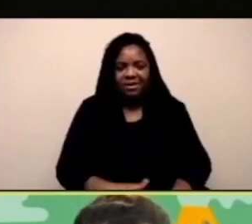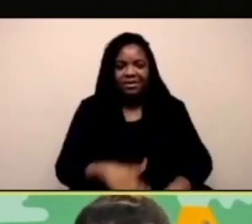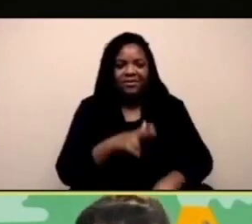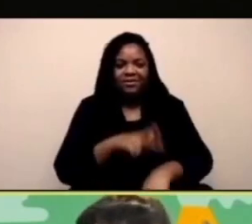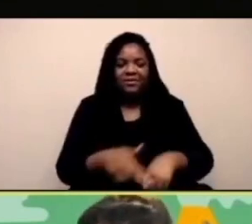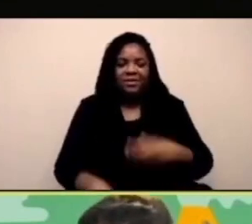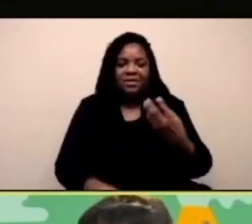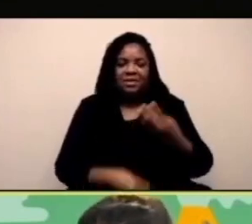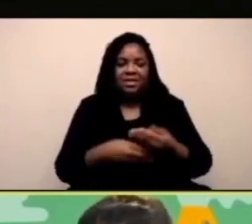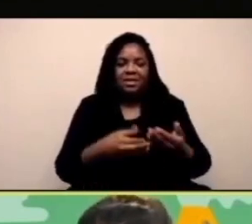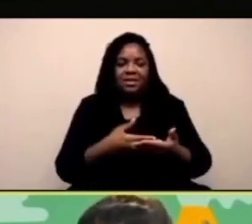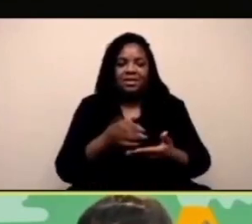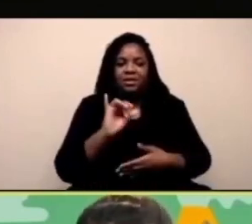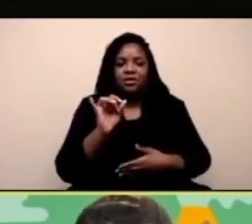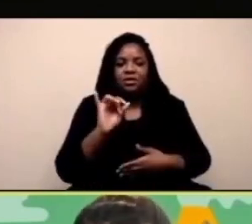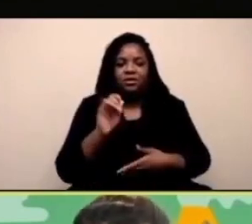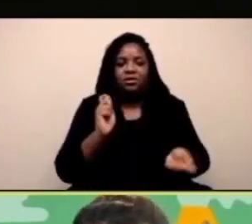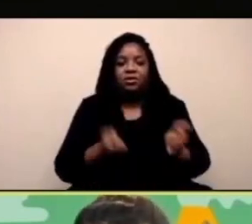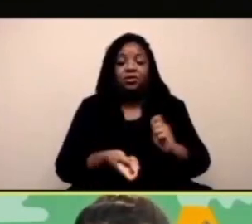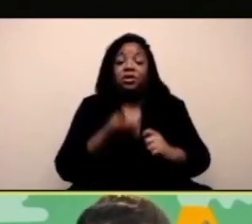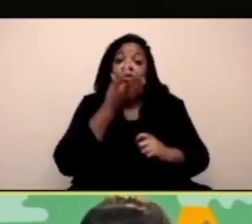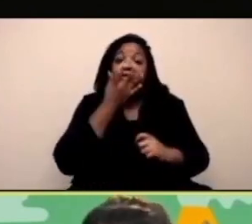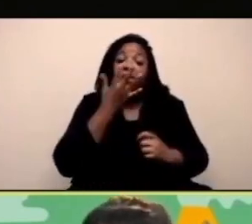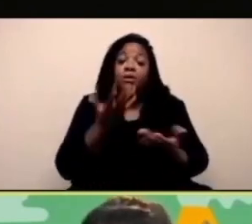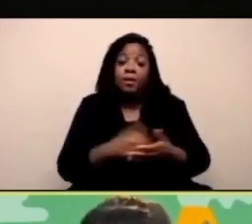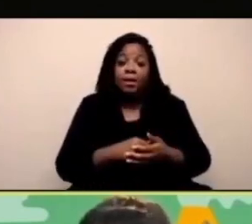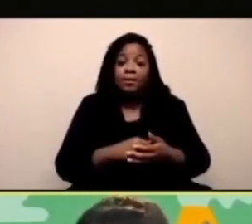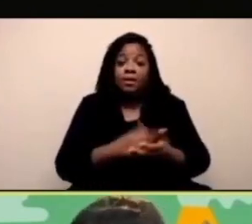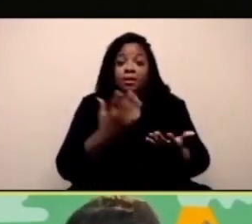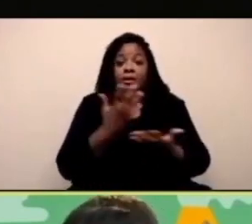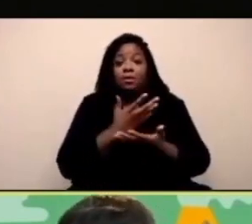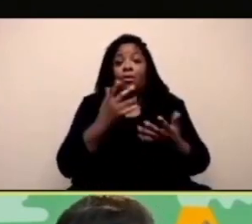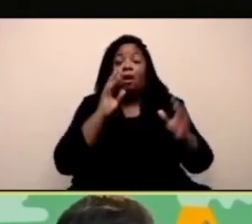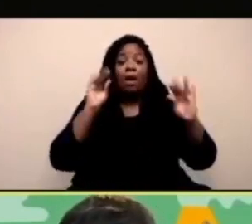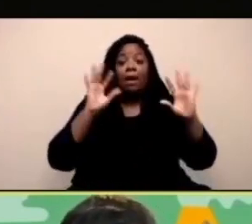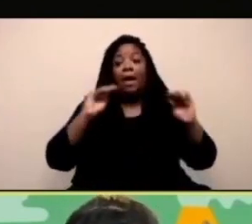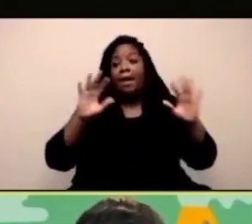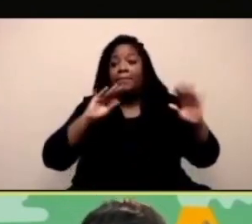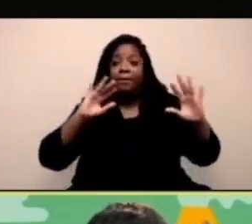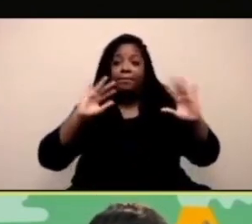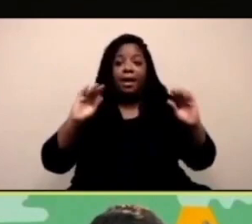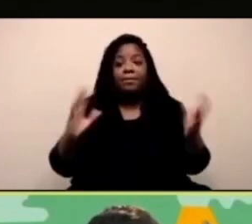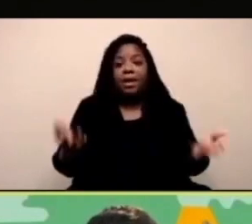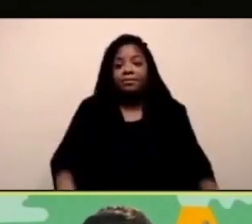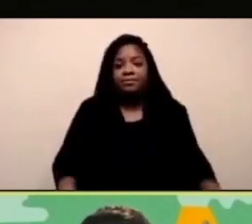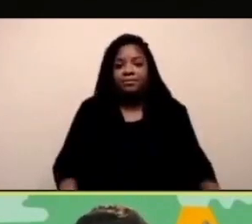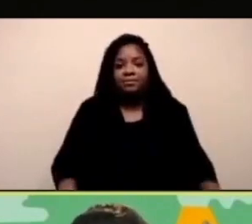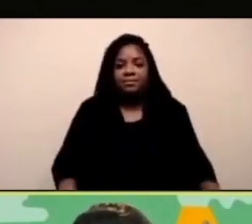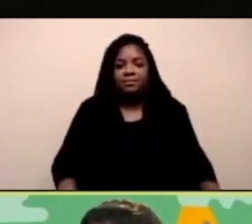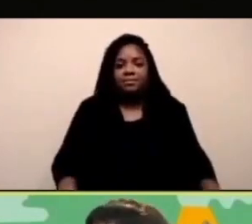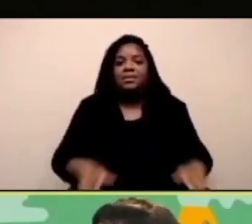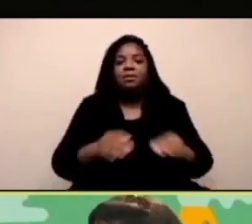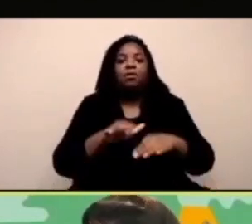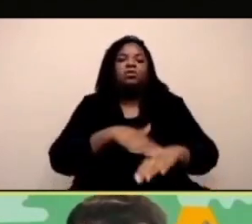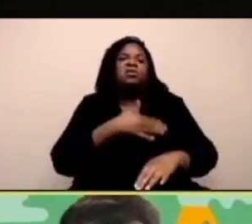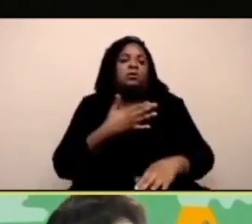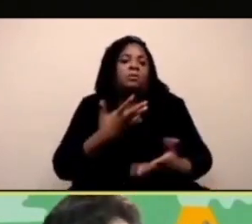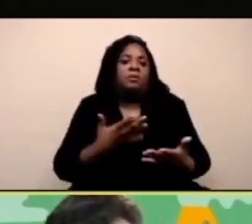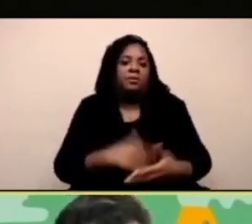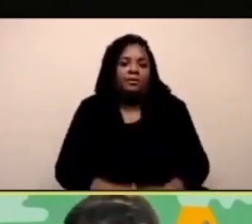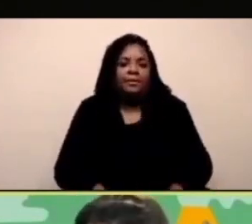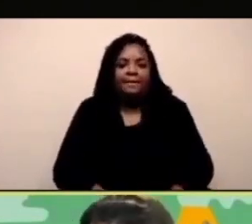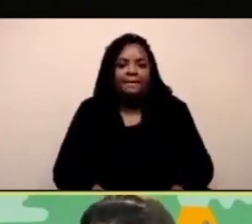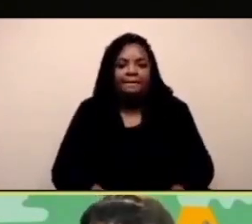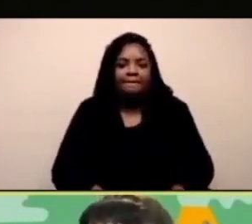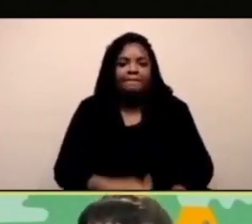実は結構ここで気に入ってますちょっと小さくなったかなとでもこういうふうなブロックであと色々調節